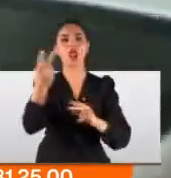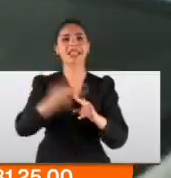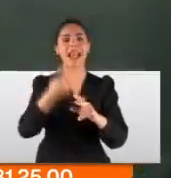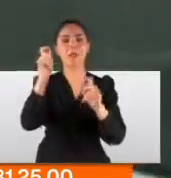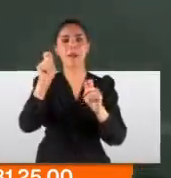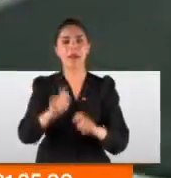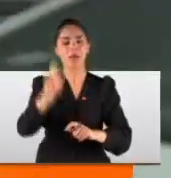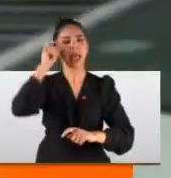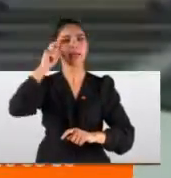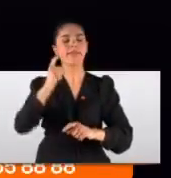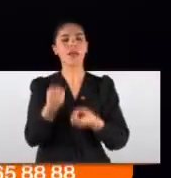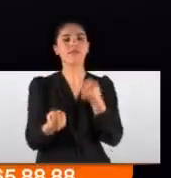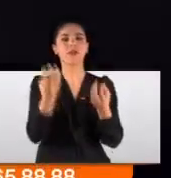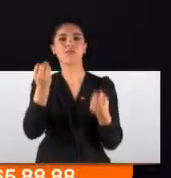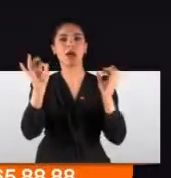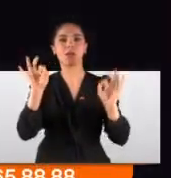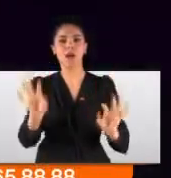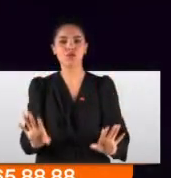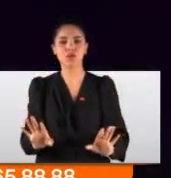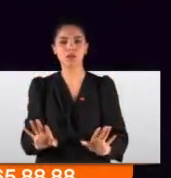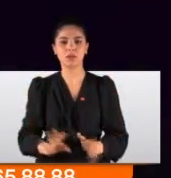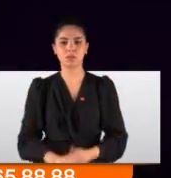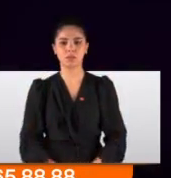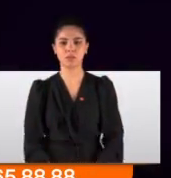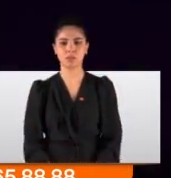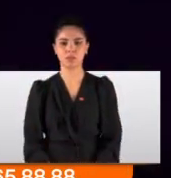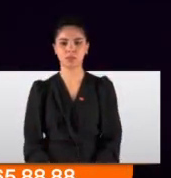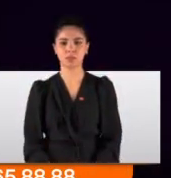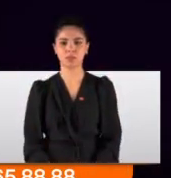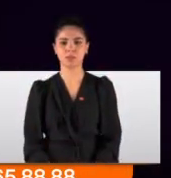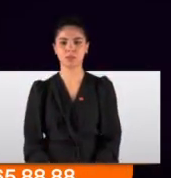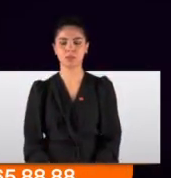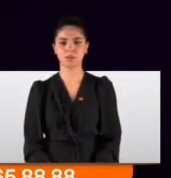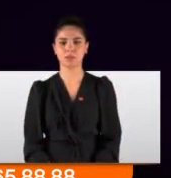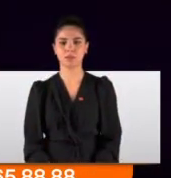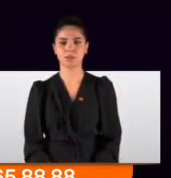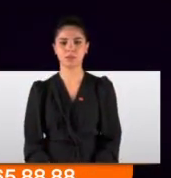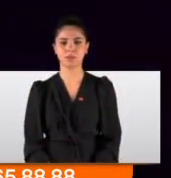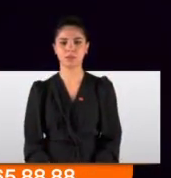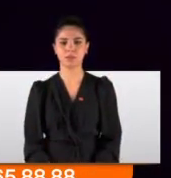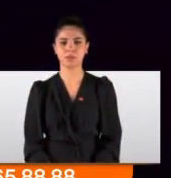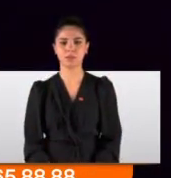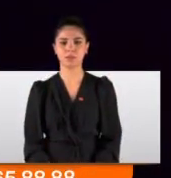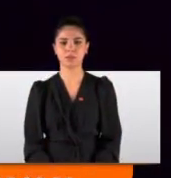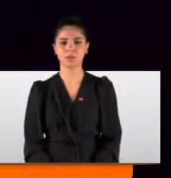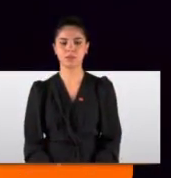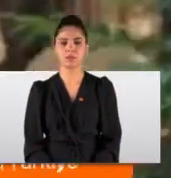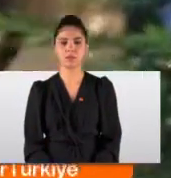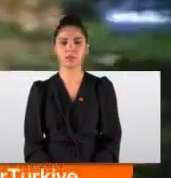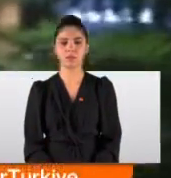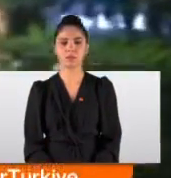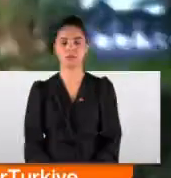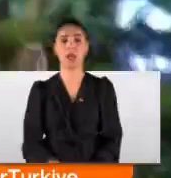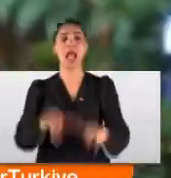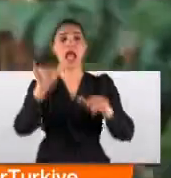yapılıyor iddiaları dolaşmaya başladı. Ne bu, ne oluyor şimdi? Sıkı yönetim oldu abi. Ordu devre el koydu. Tayyip yok. Güneş ürünler bizim tamam. Yok.